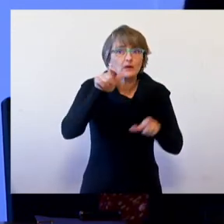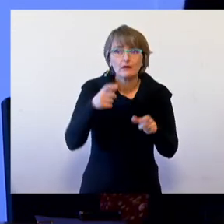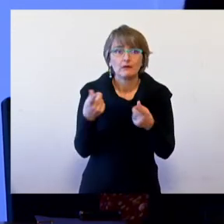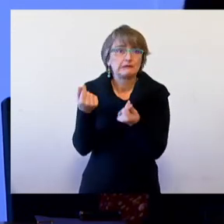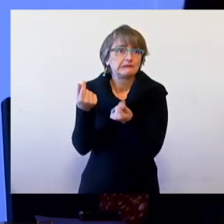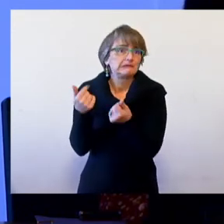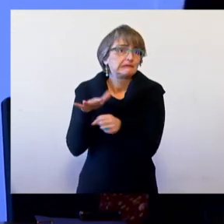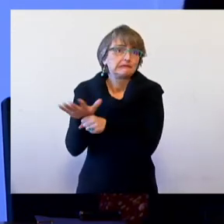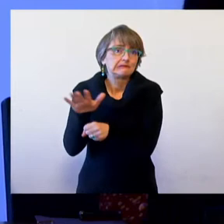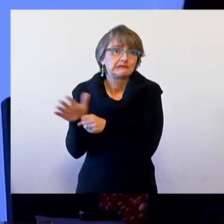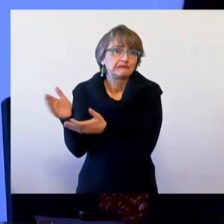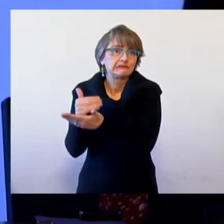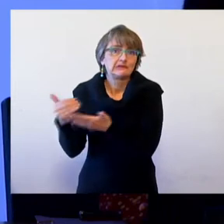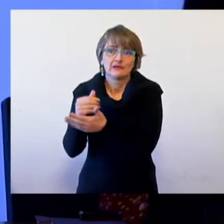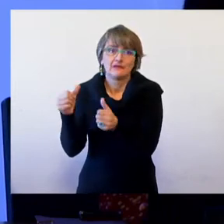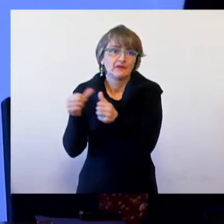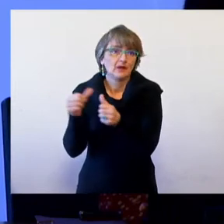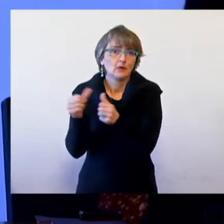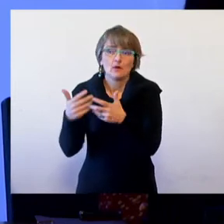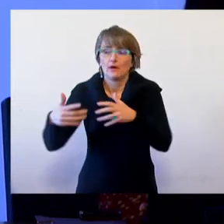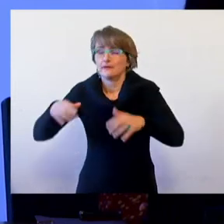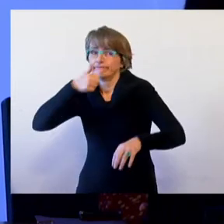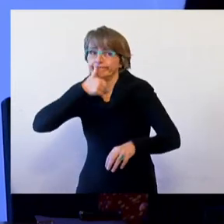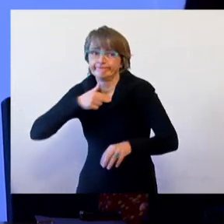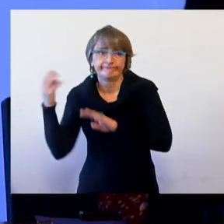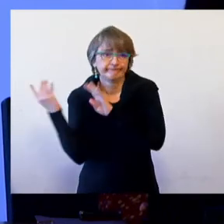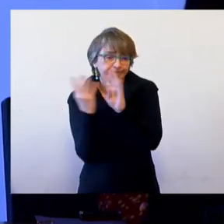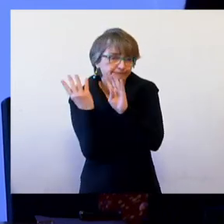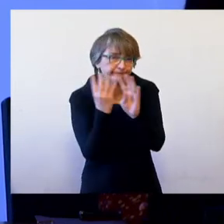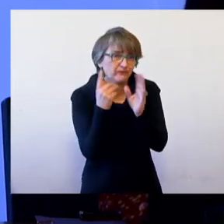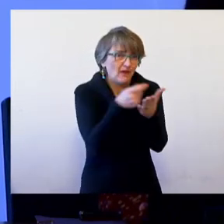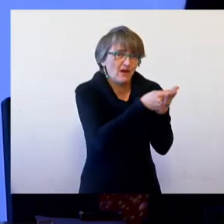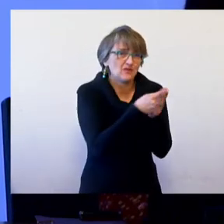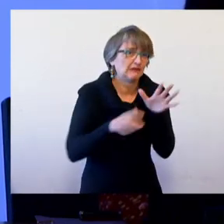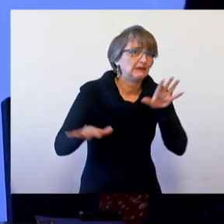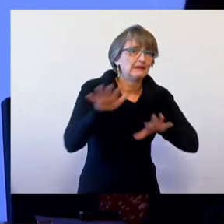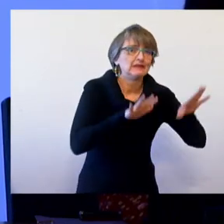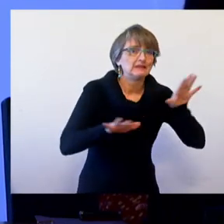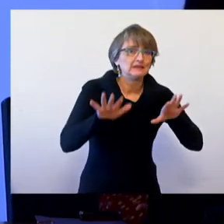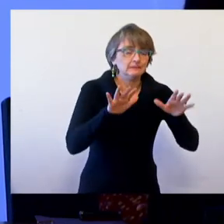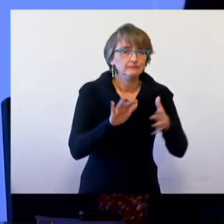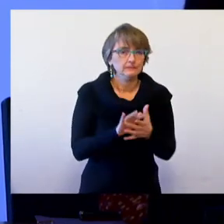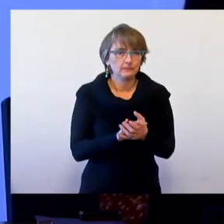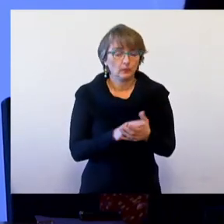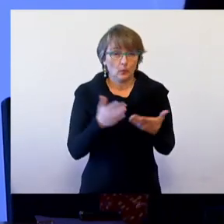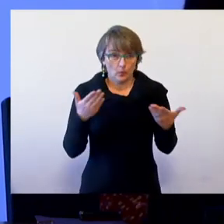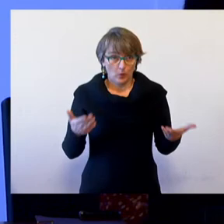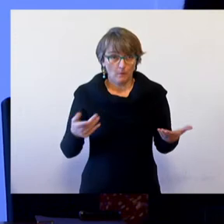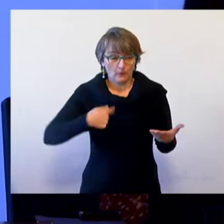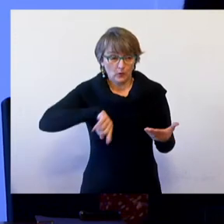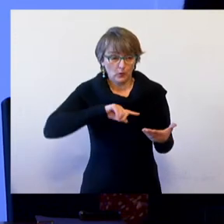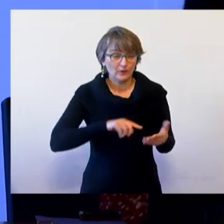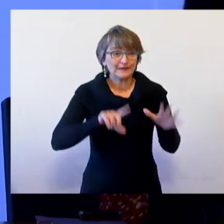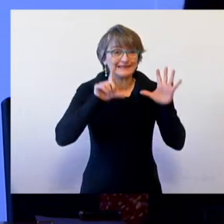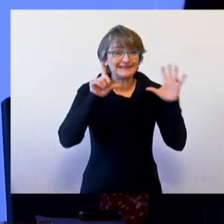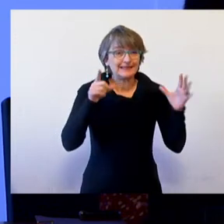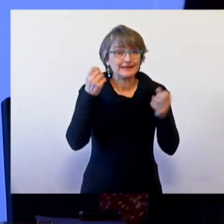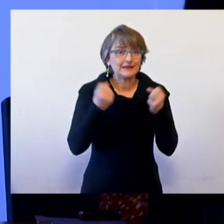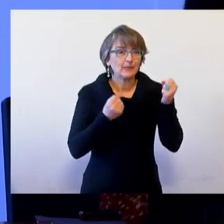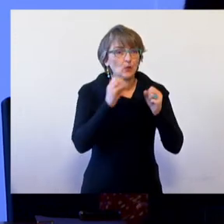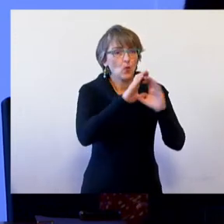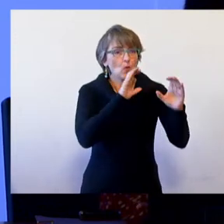revenu, cherchent à se nourrir. Donc nous avons saisi 7 camions, pas des